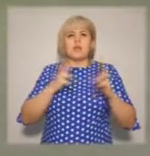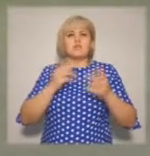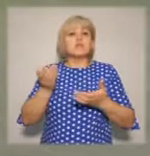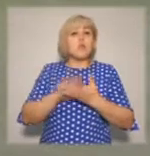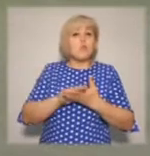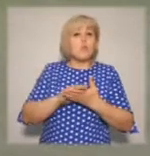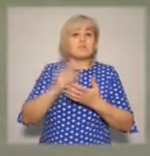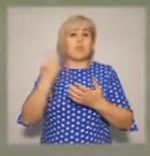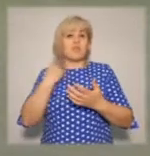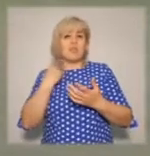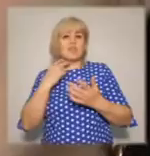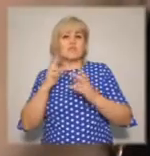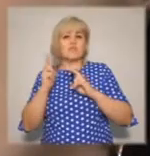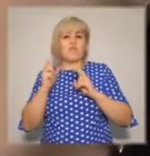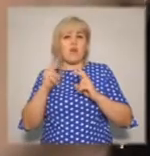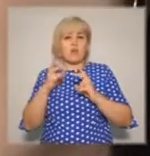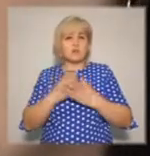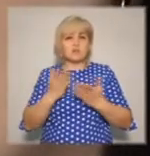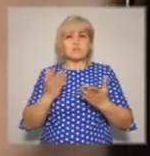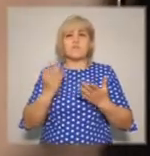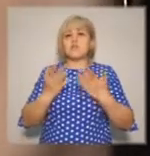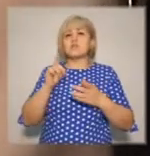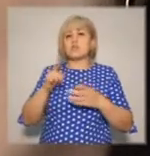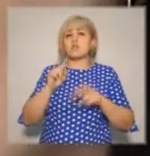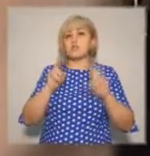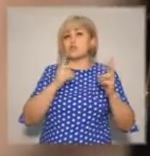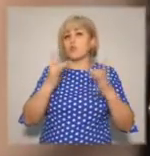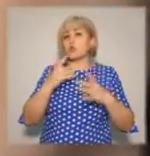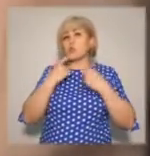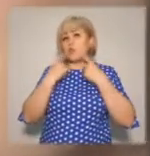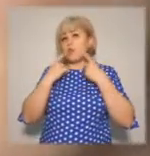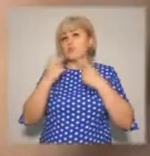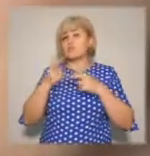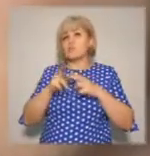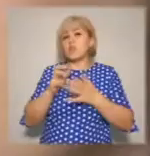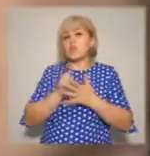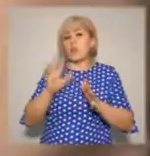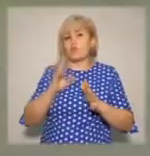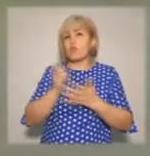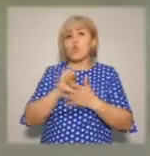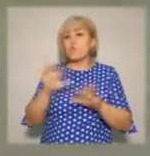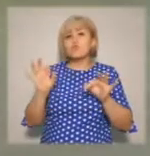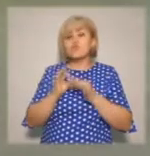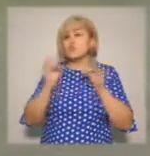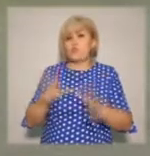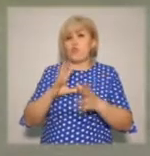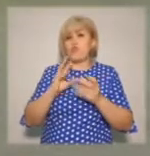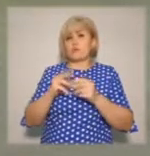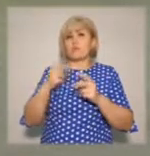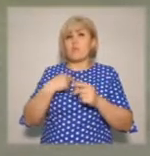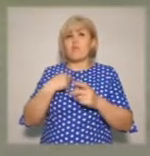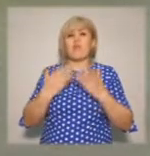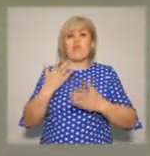просто улыбаясь, это, ну, ну, это не получится. Не получится ничего. Вообще для меня,